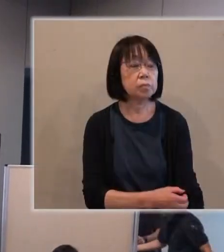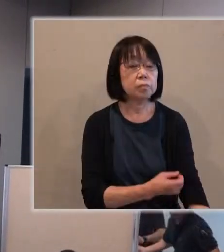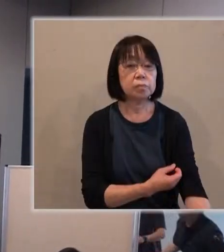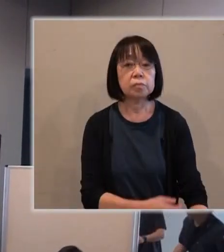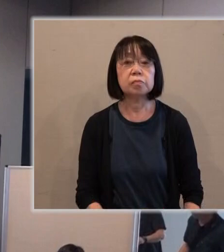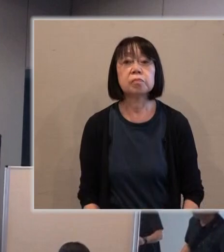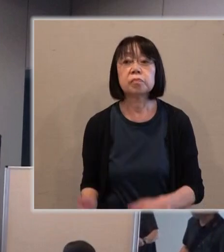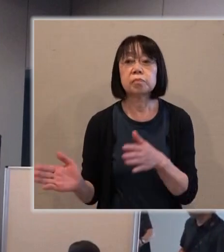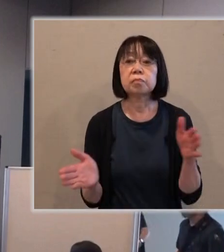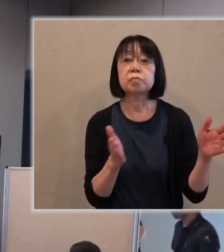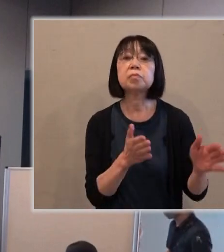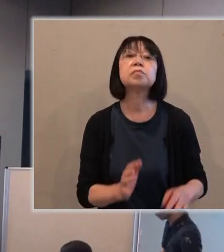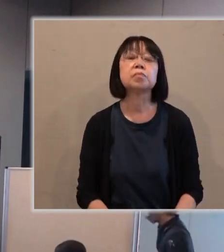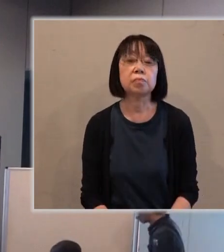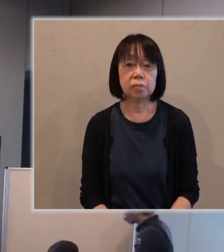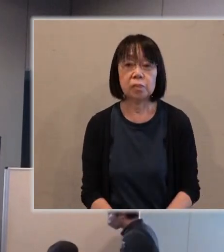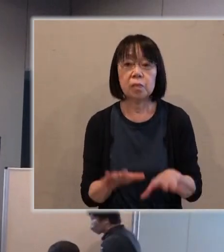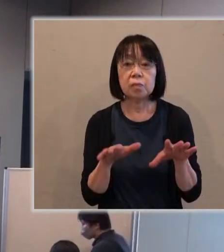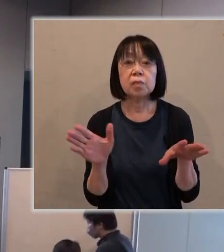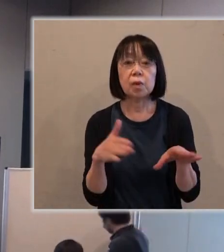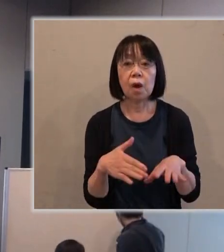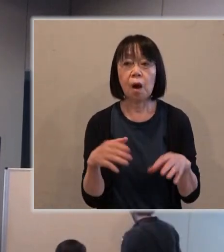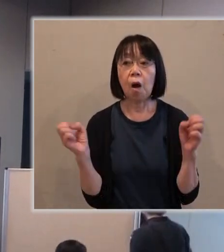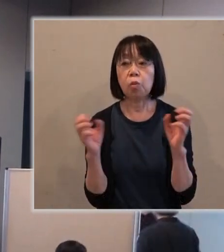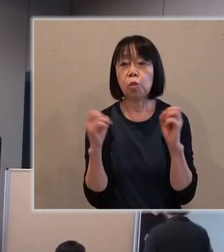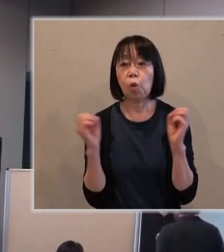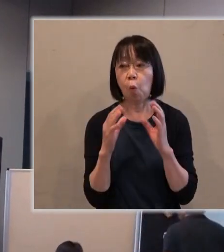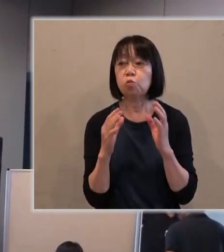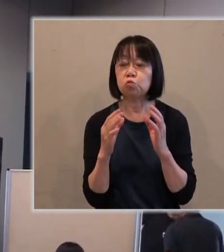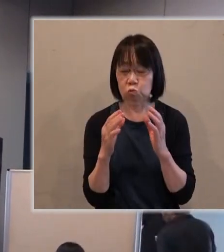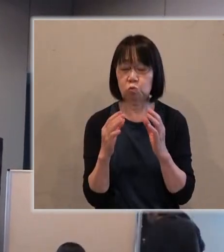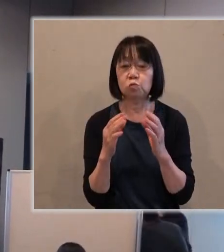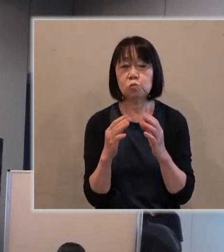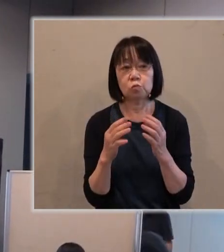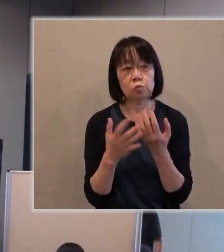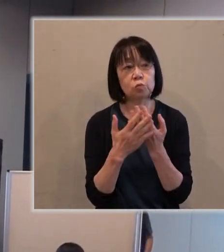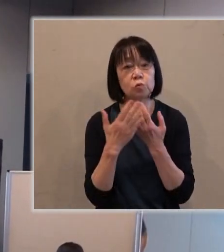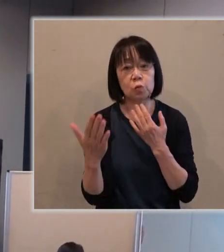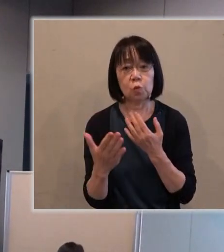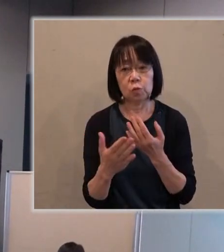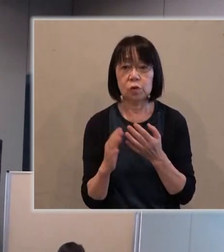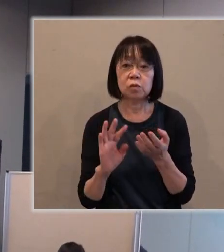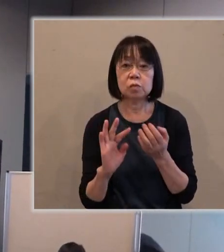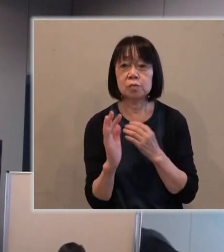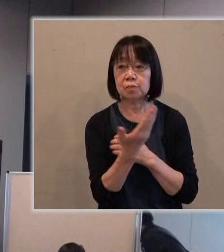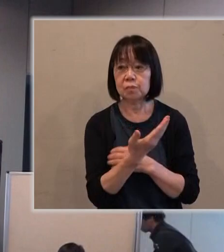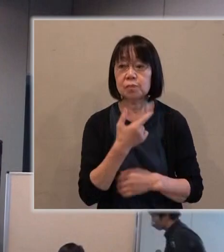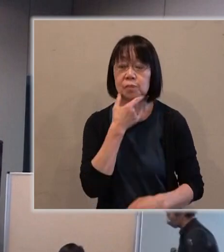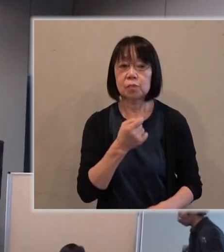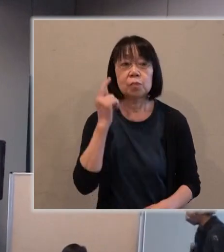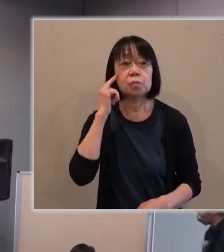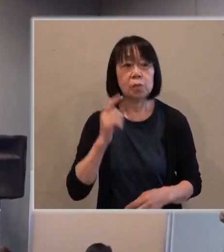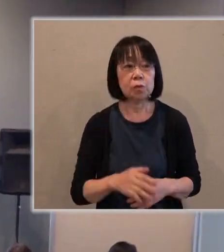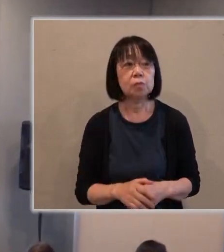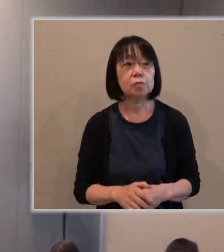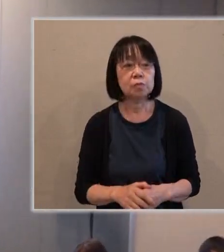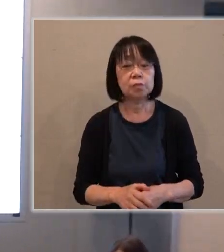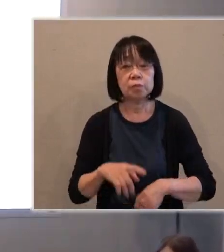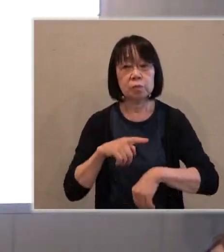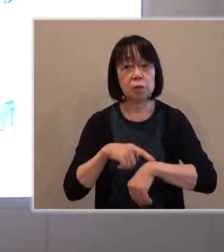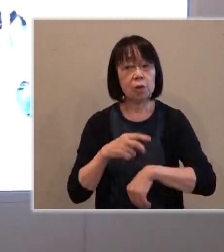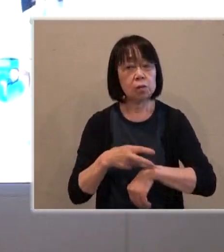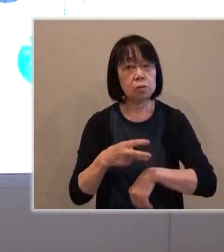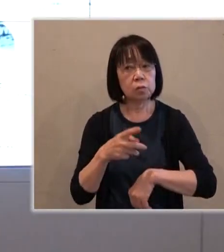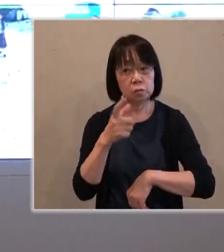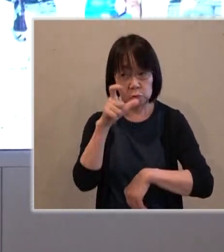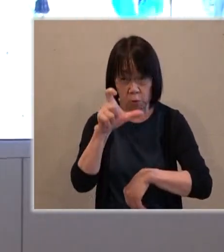はい、ということで、ここからはトークショーの方に移っていきたいというふうに思っております。で、15時となってい